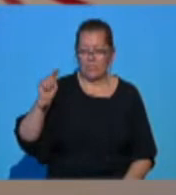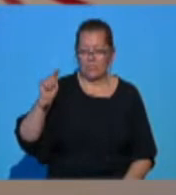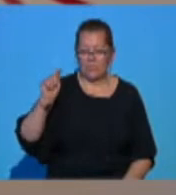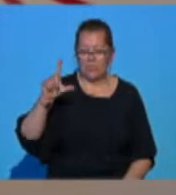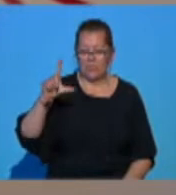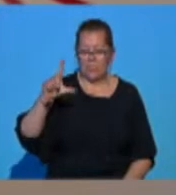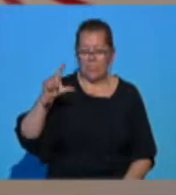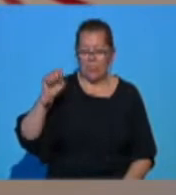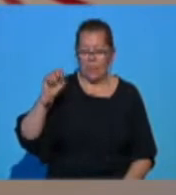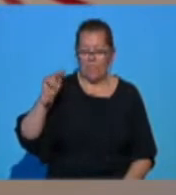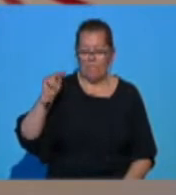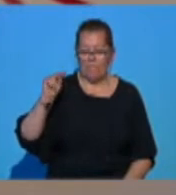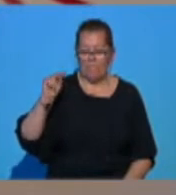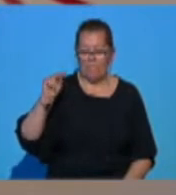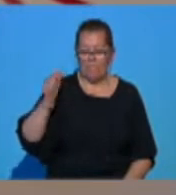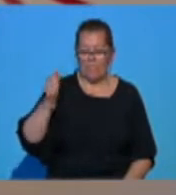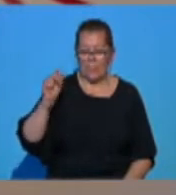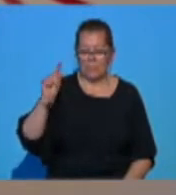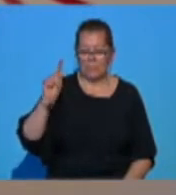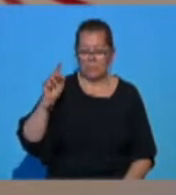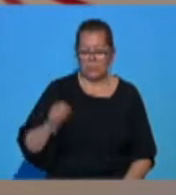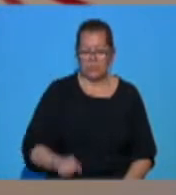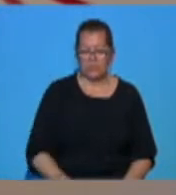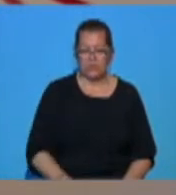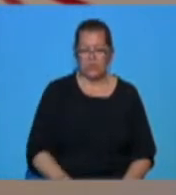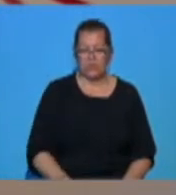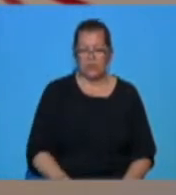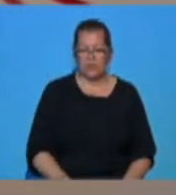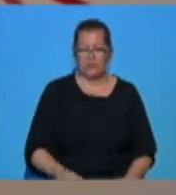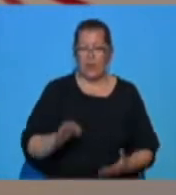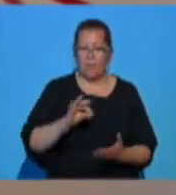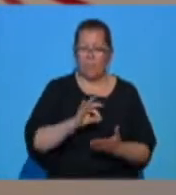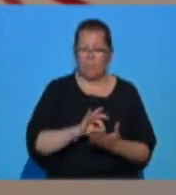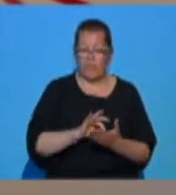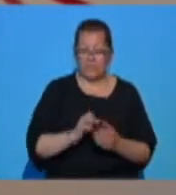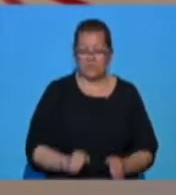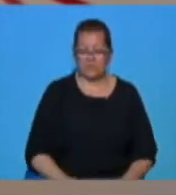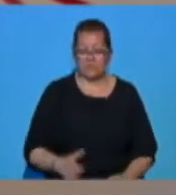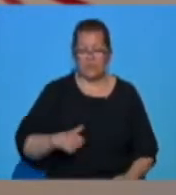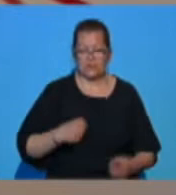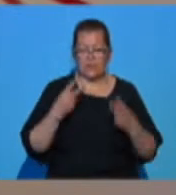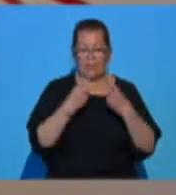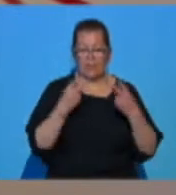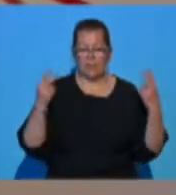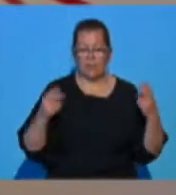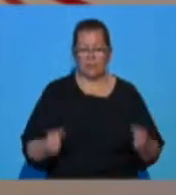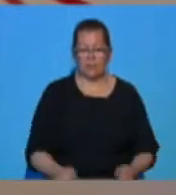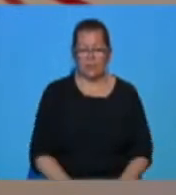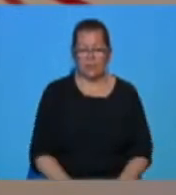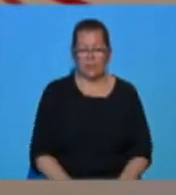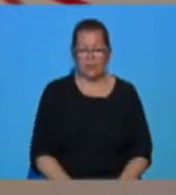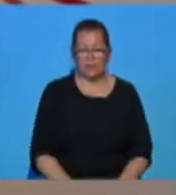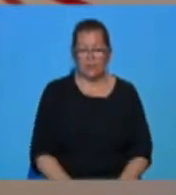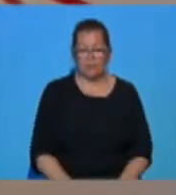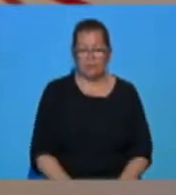care înnobilează și prin prezența lui acest festival. Avem